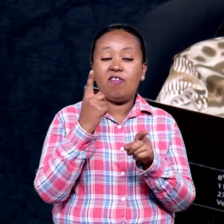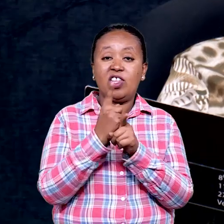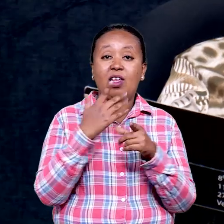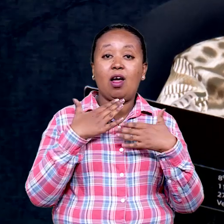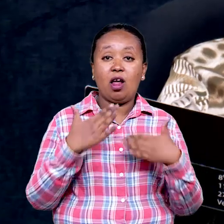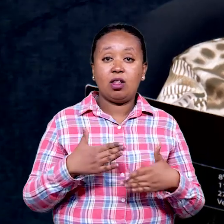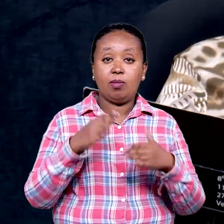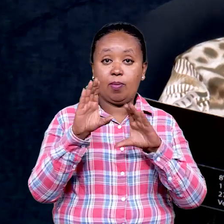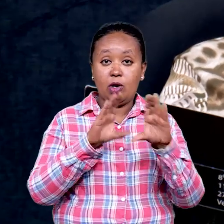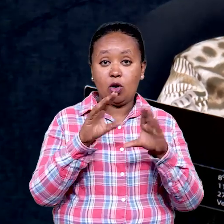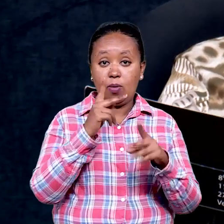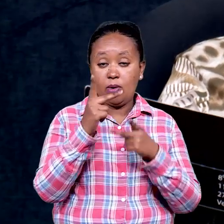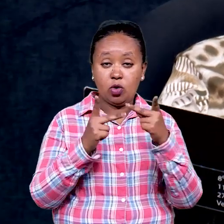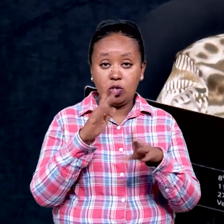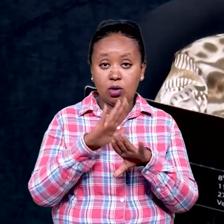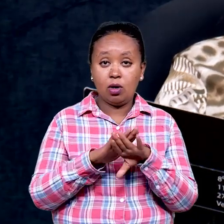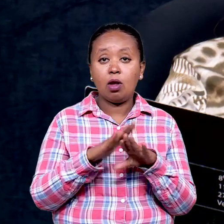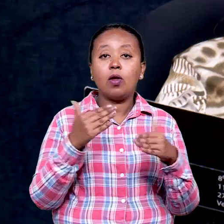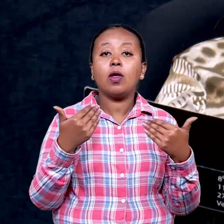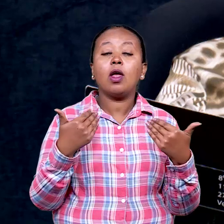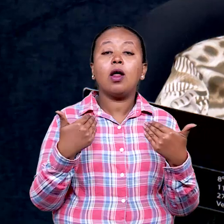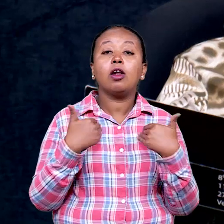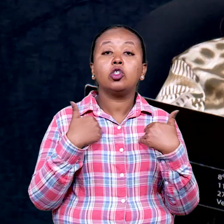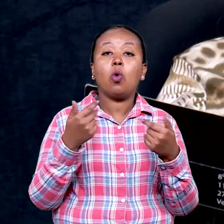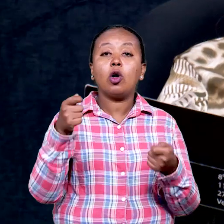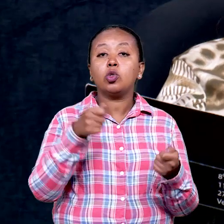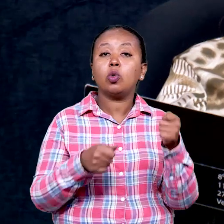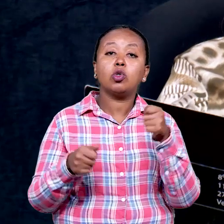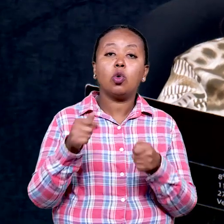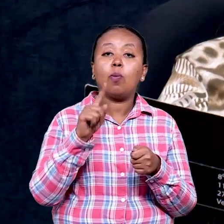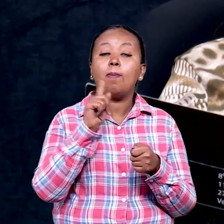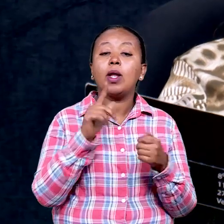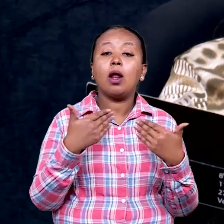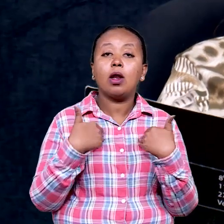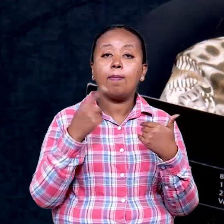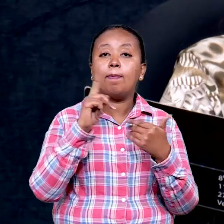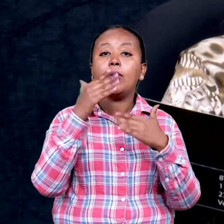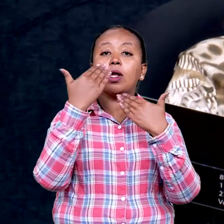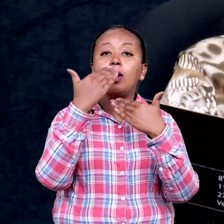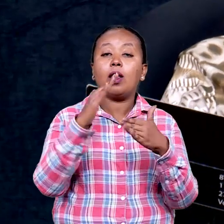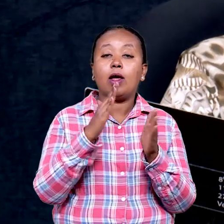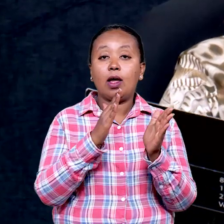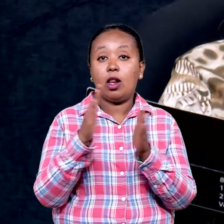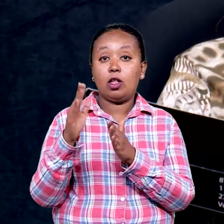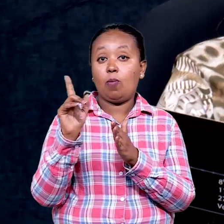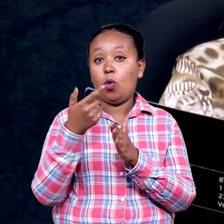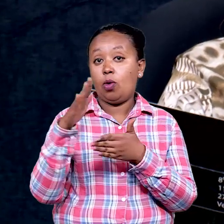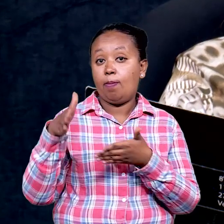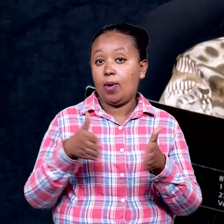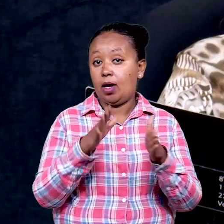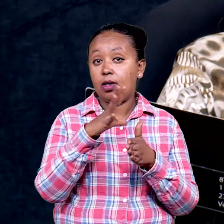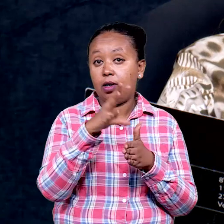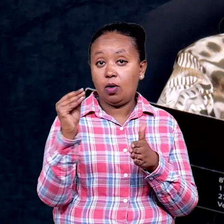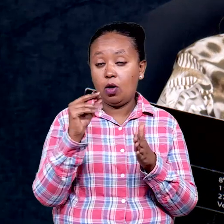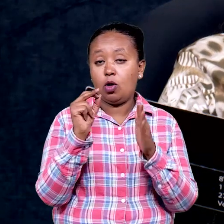ደግሞ በሚደረጉ ፕሮሲጀሮች ላይ የሚኖራቸውን አስተዋጽኦ ምን ያክል ገለልተኛ በሆነ መንገድ